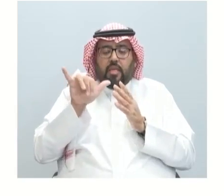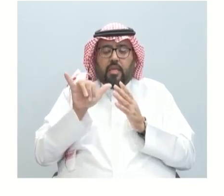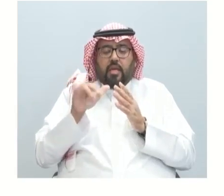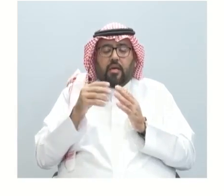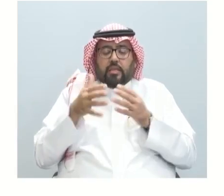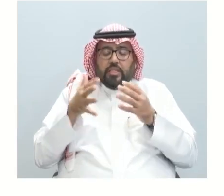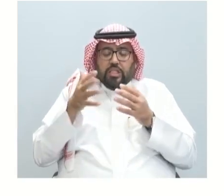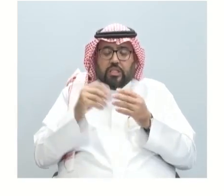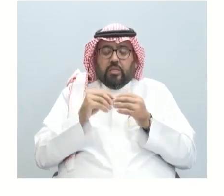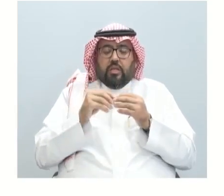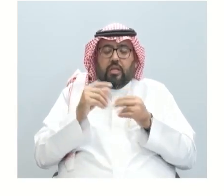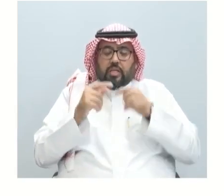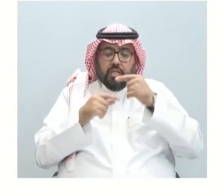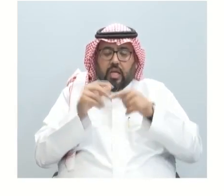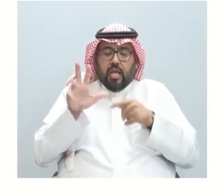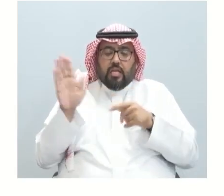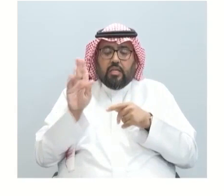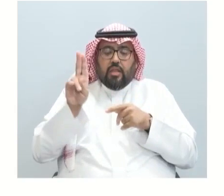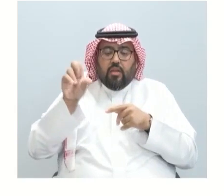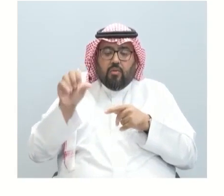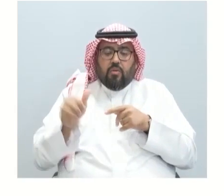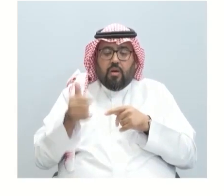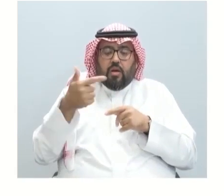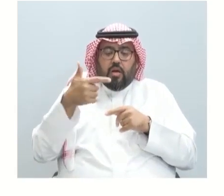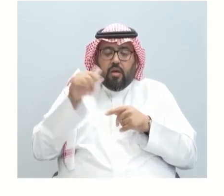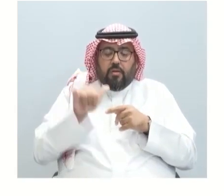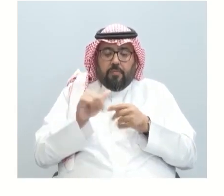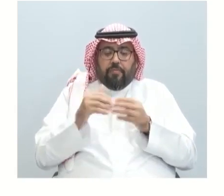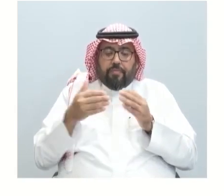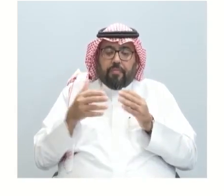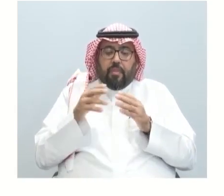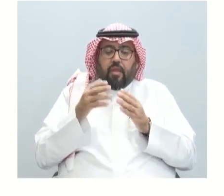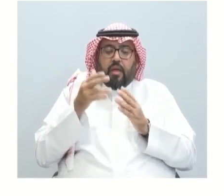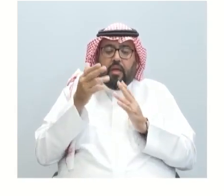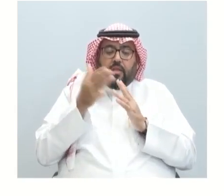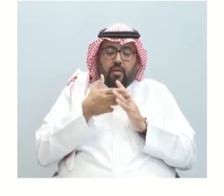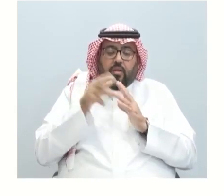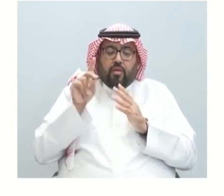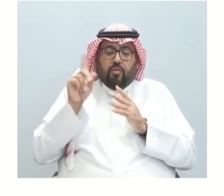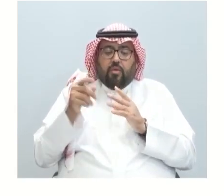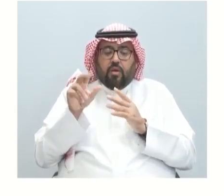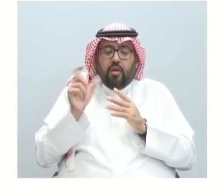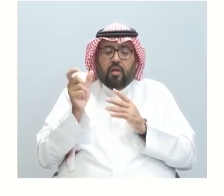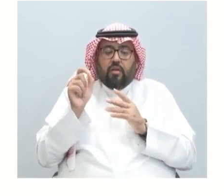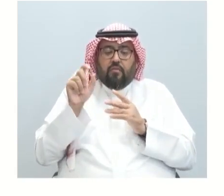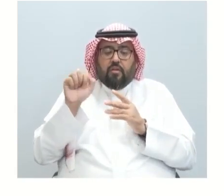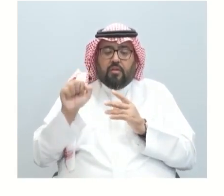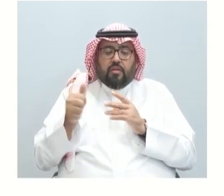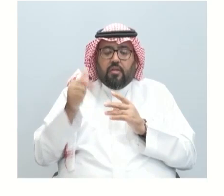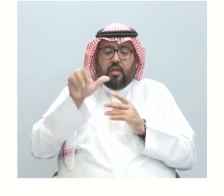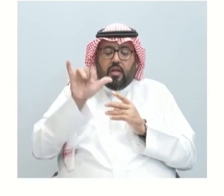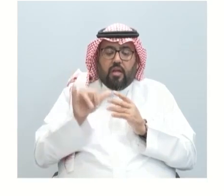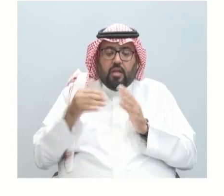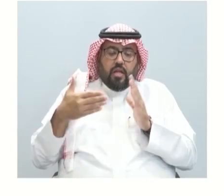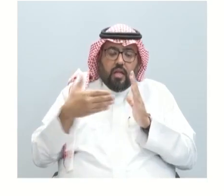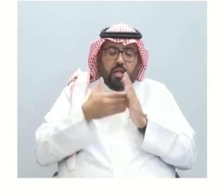يعقب هذه المرحله الطور الاستوائي ثم الطور الانفصالي وننتهي من الانقسام المتساوي بطور نسميه الطور